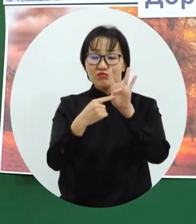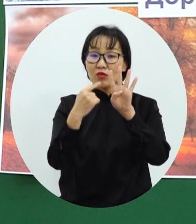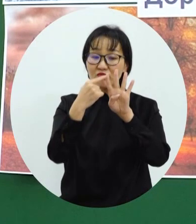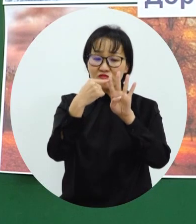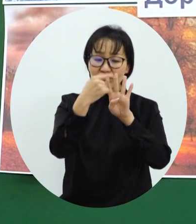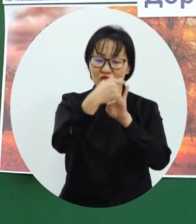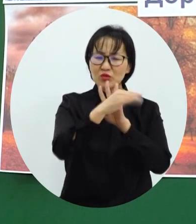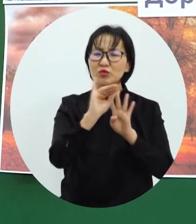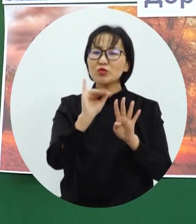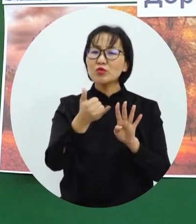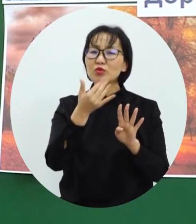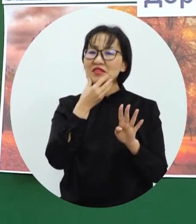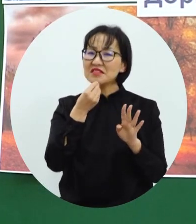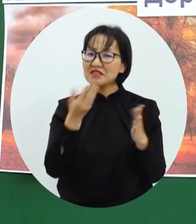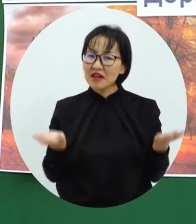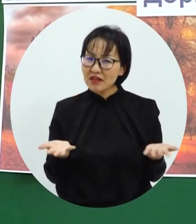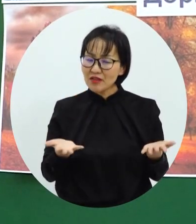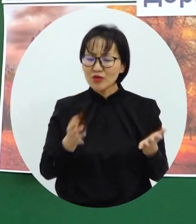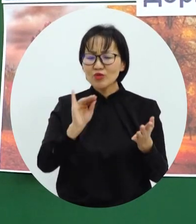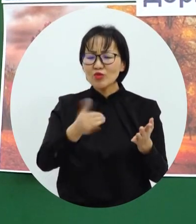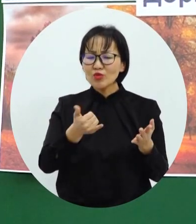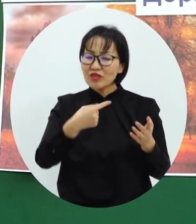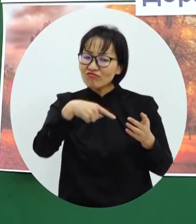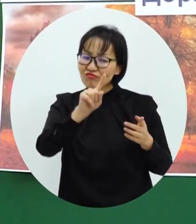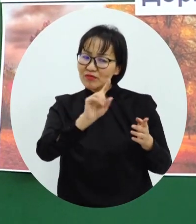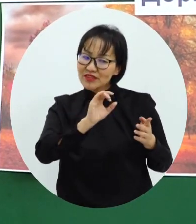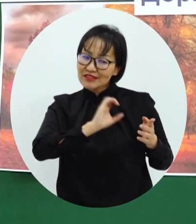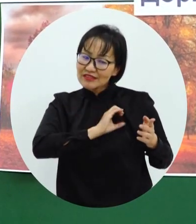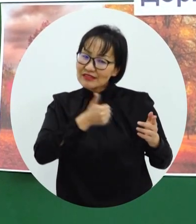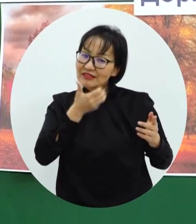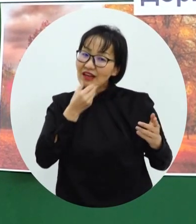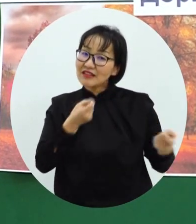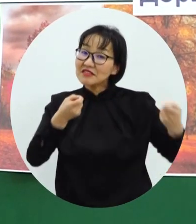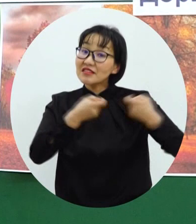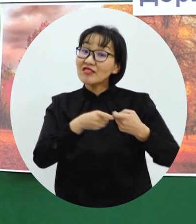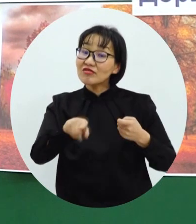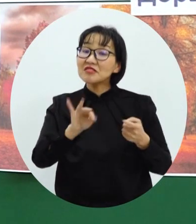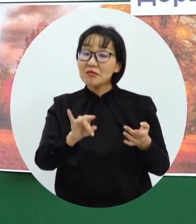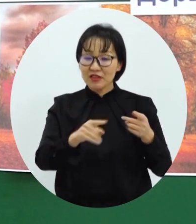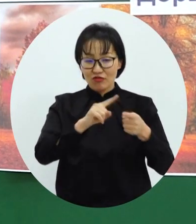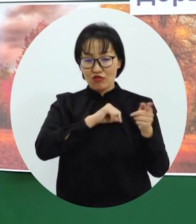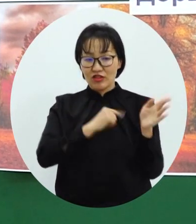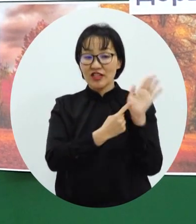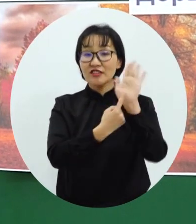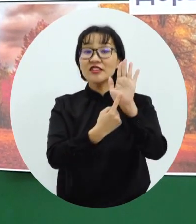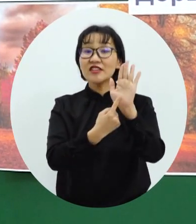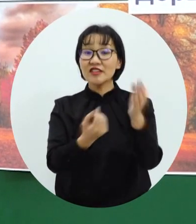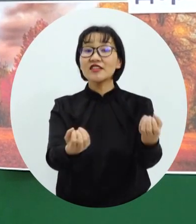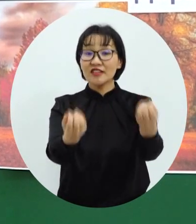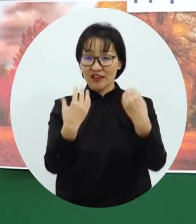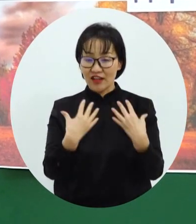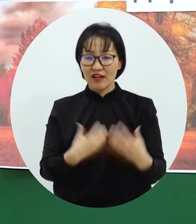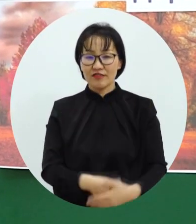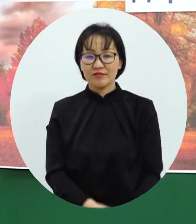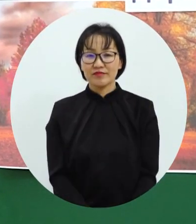байдаг вэ? Юу чамд хамгийн их таалагддаг вэ? Тэрийг нэрлэн бичээрэй дэвтэр. За, өвөл гэж бичсэн байгаа. Өвөл